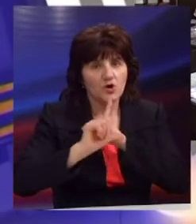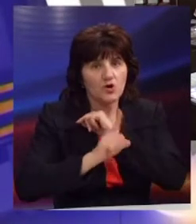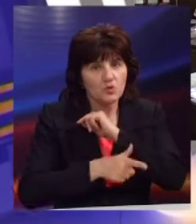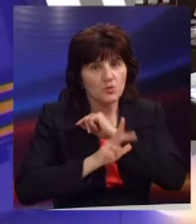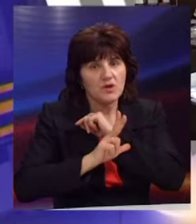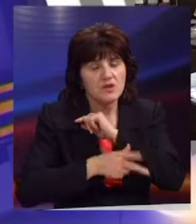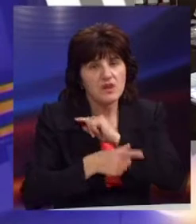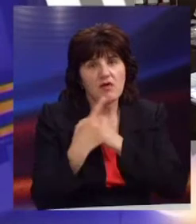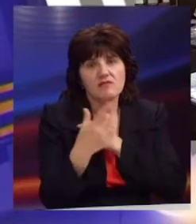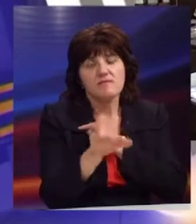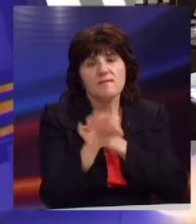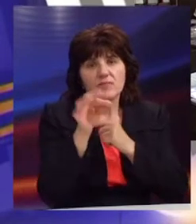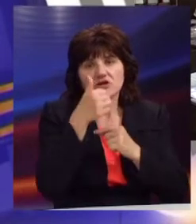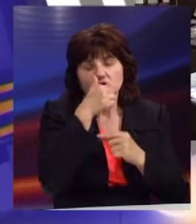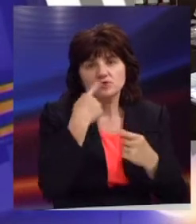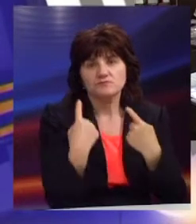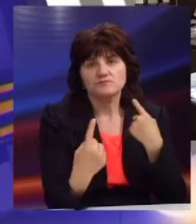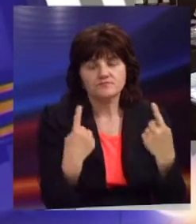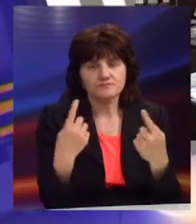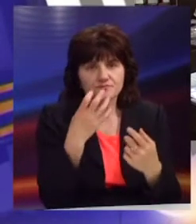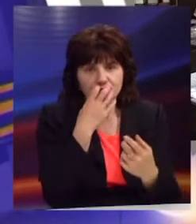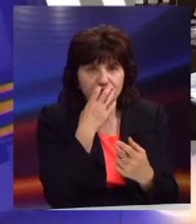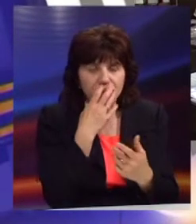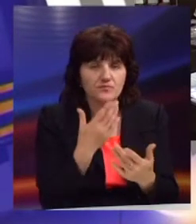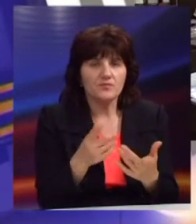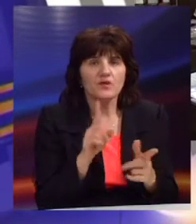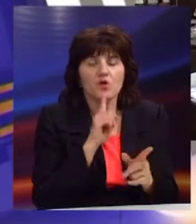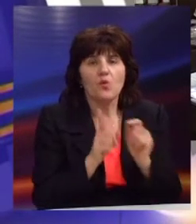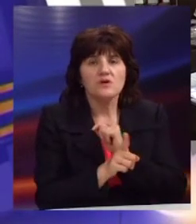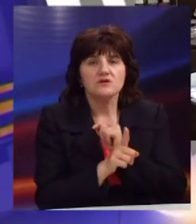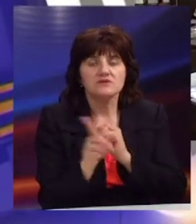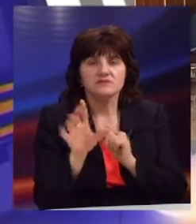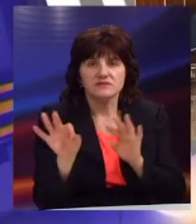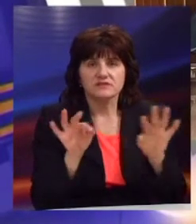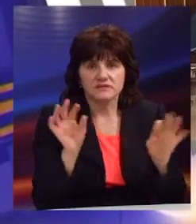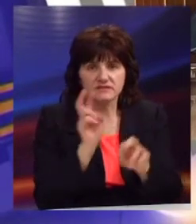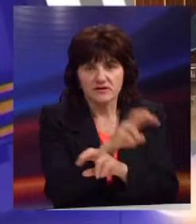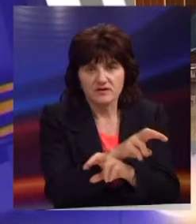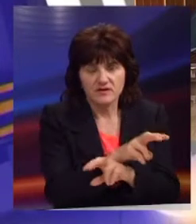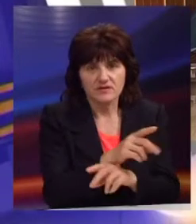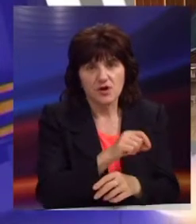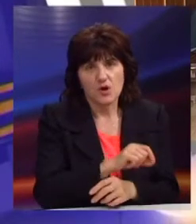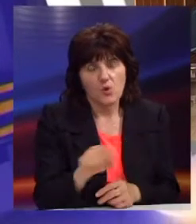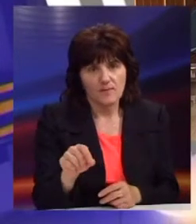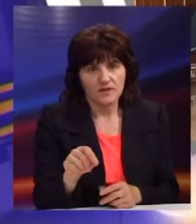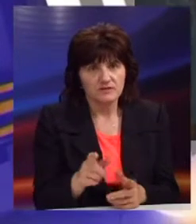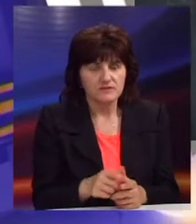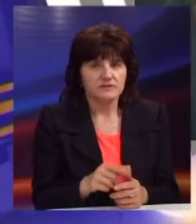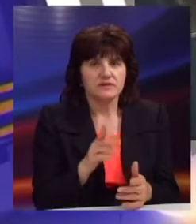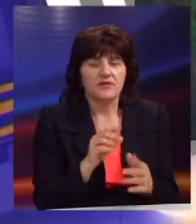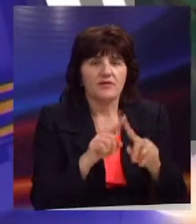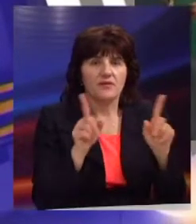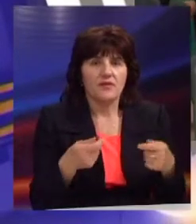da odabiru u skladu sa svojim sklonostima koji od smerova hoće da upišu. Prijave za ispit na